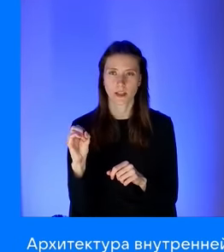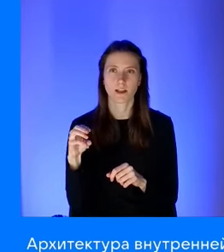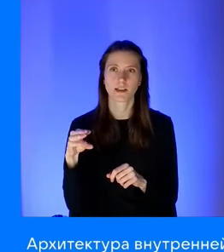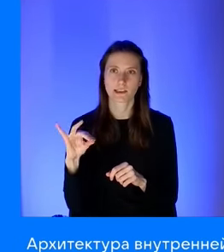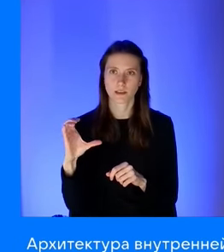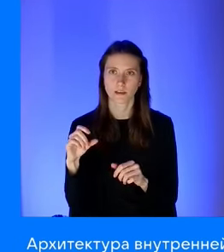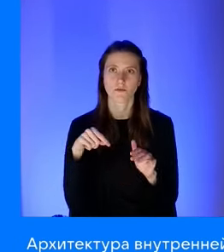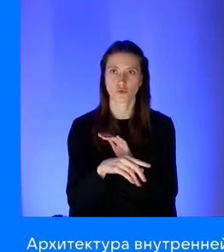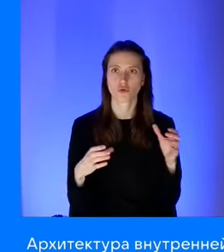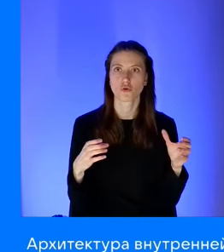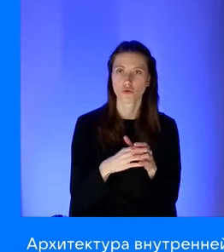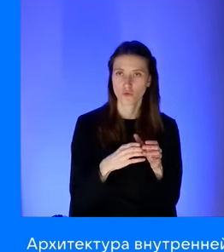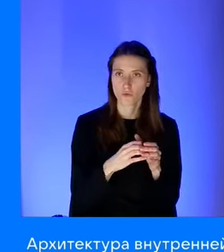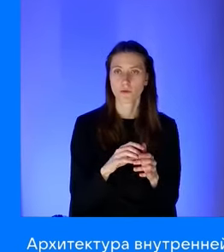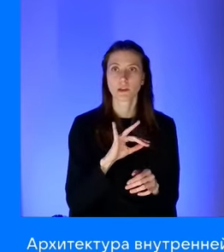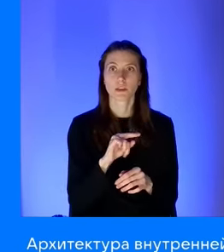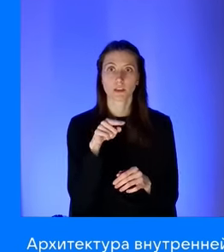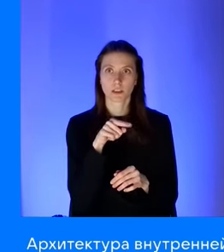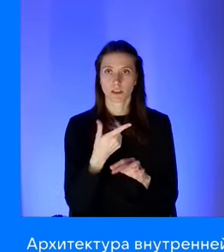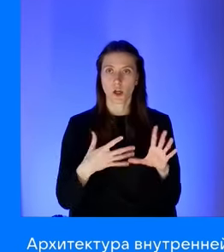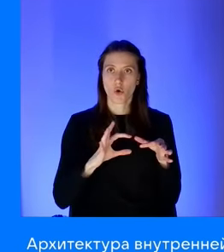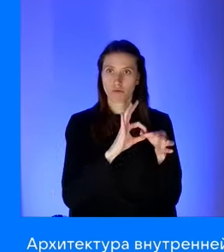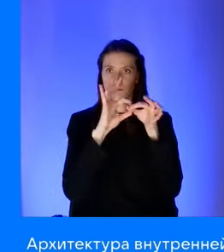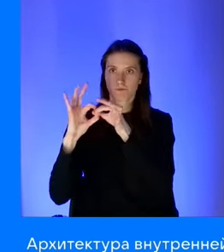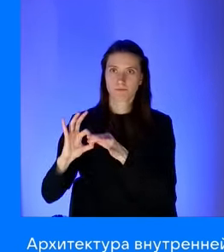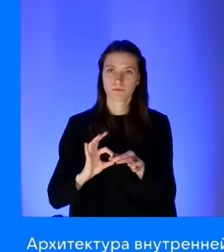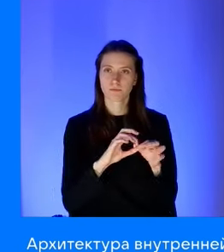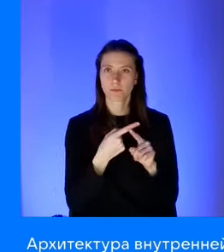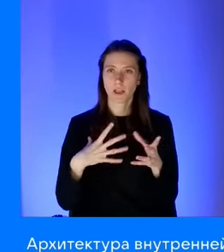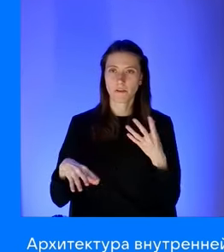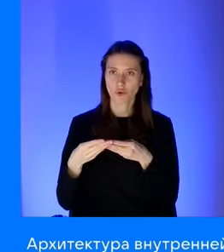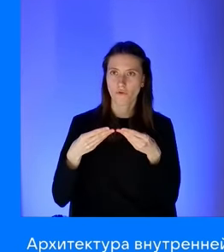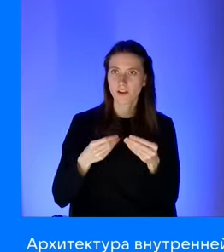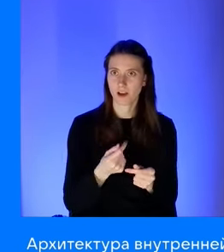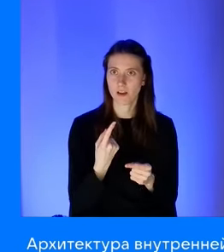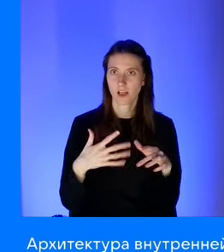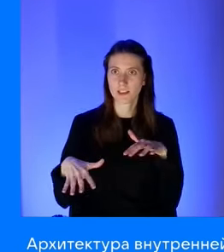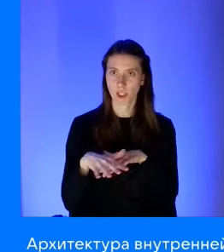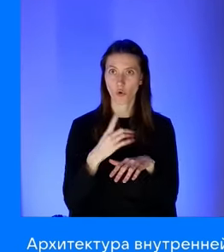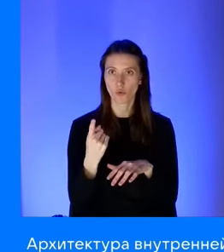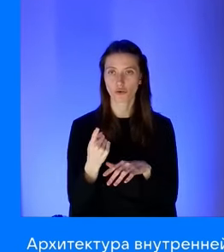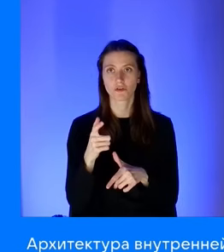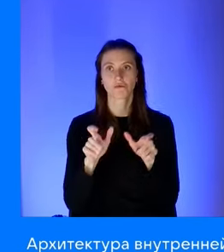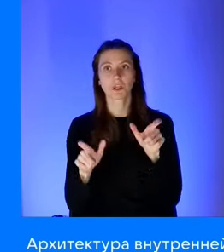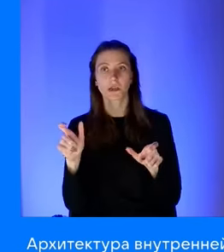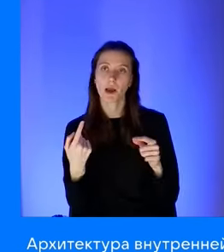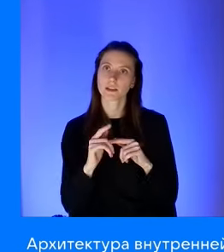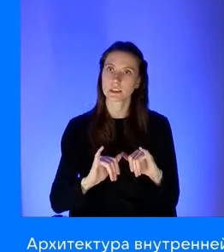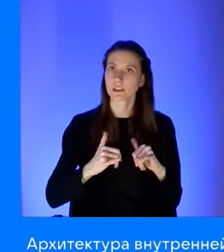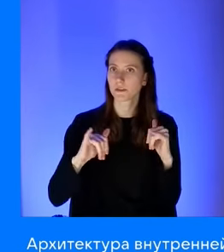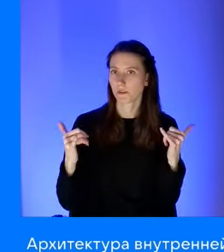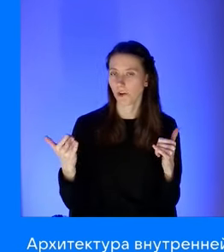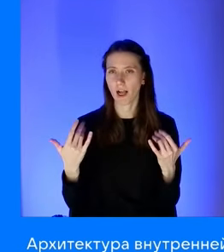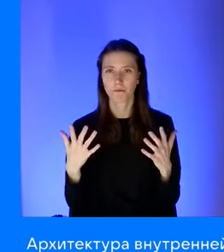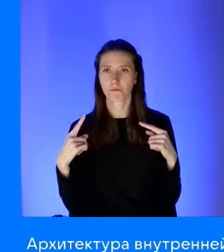патчей в опенсорс тоже на это есть которые влияют там прямо ну на сообщество А ребята это развивали и развивали как-то